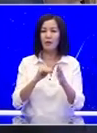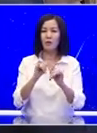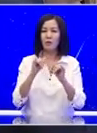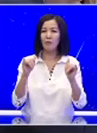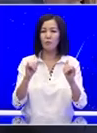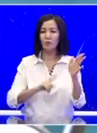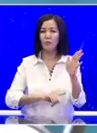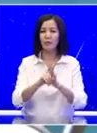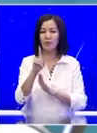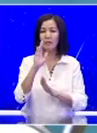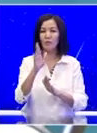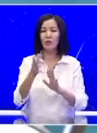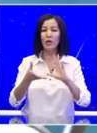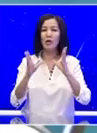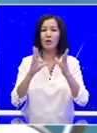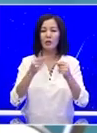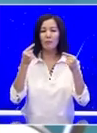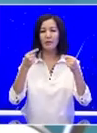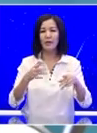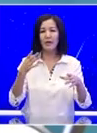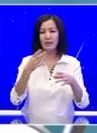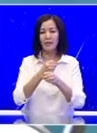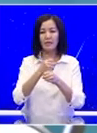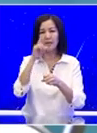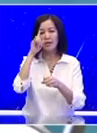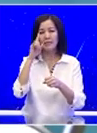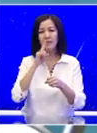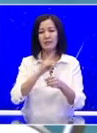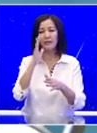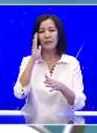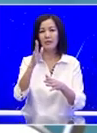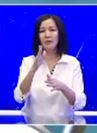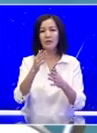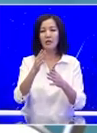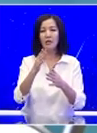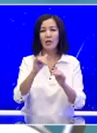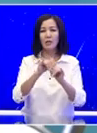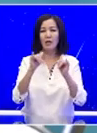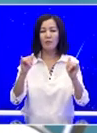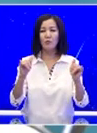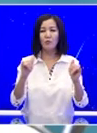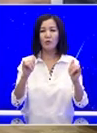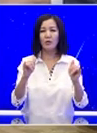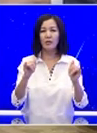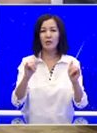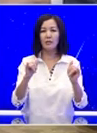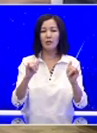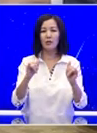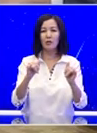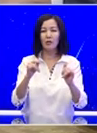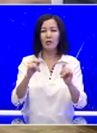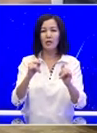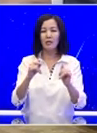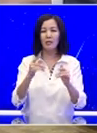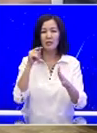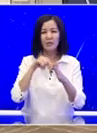жолына түседі. Жалпы дағдарыс бұл еліміздің келешегі мен оның алдағы дамуы туралы терең ойлануға